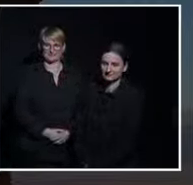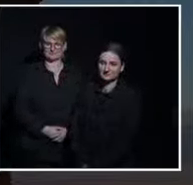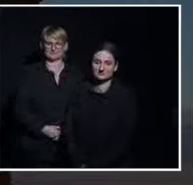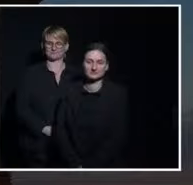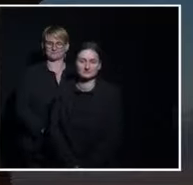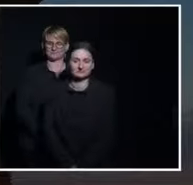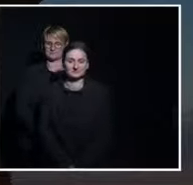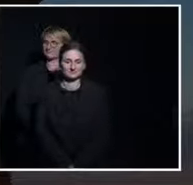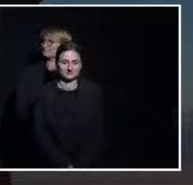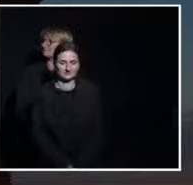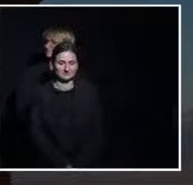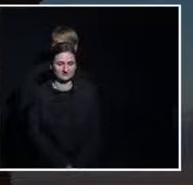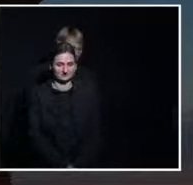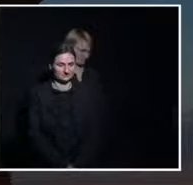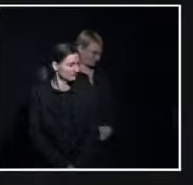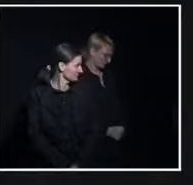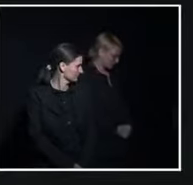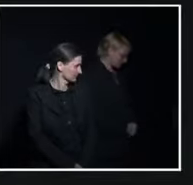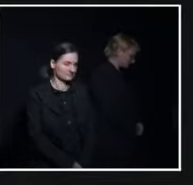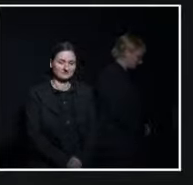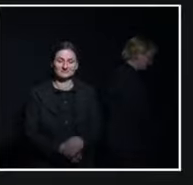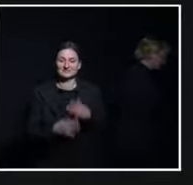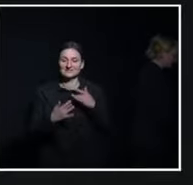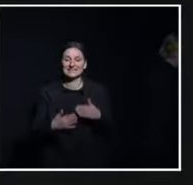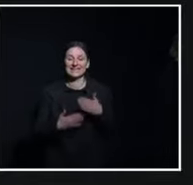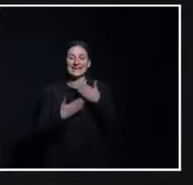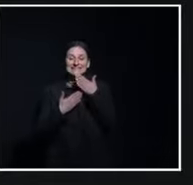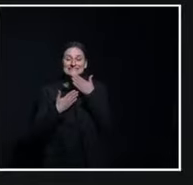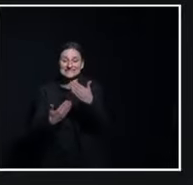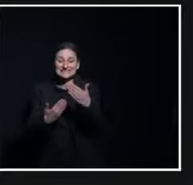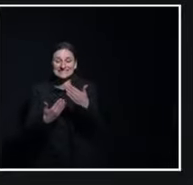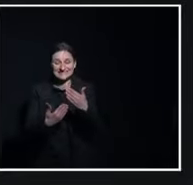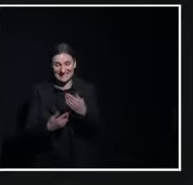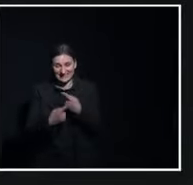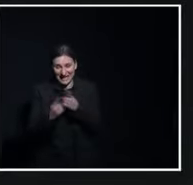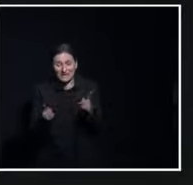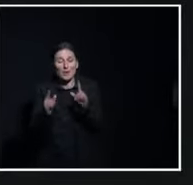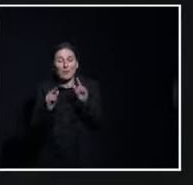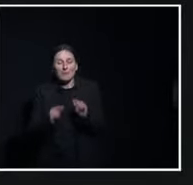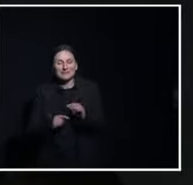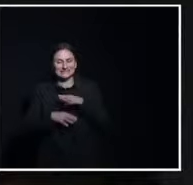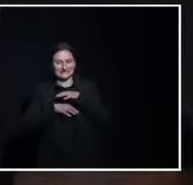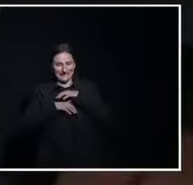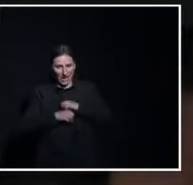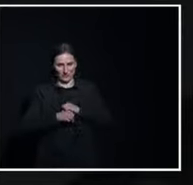Ganz herzlichen Dank. Ich bedanke mich, dass Sie noch ein bisschen durchhalten.